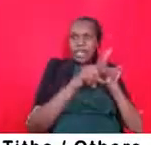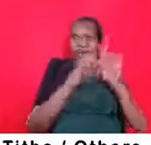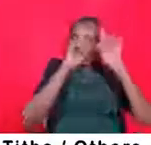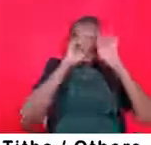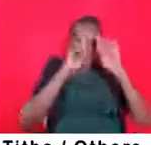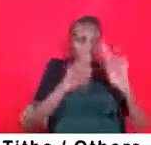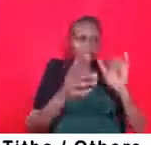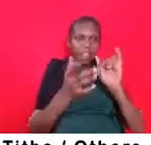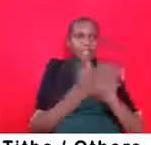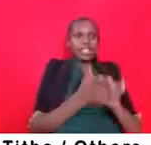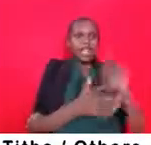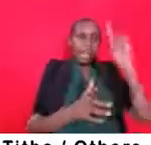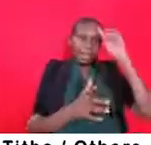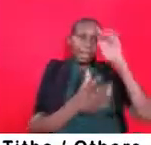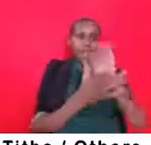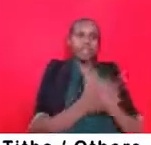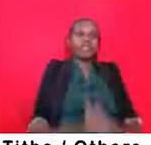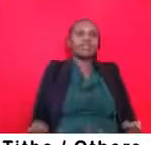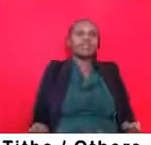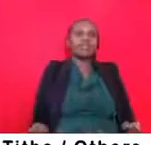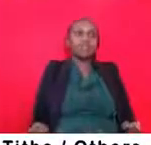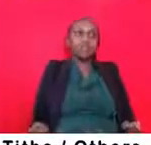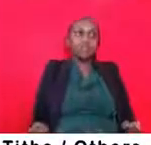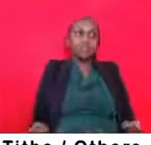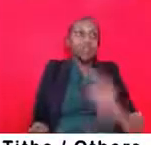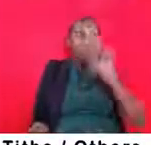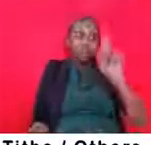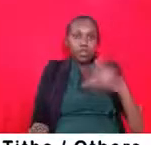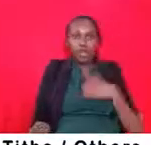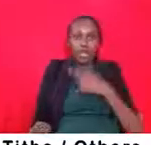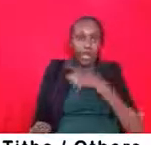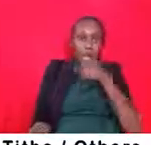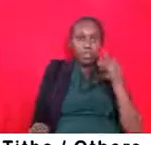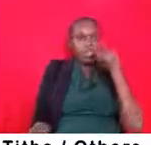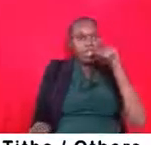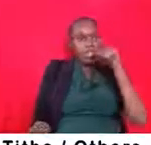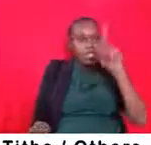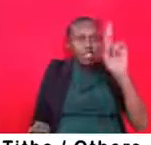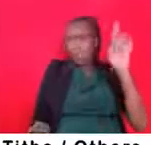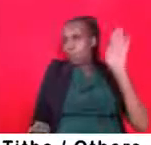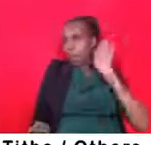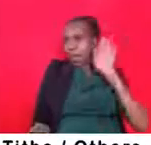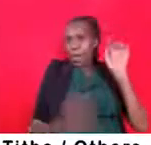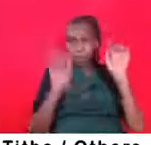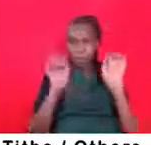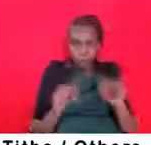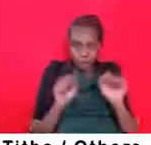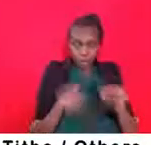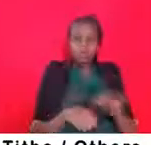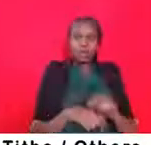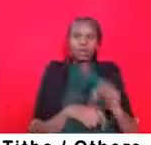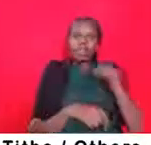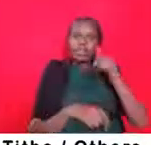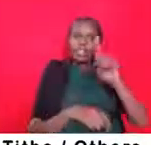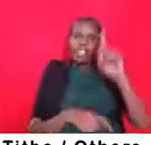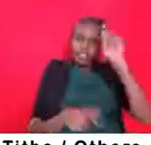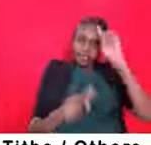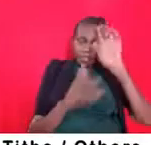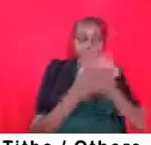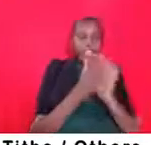kwamba nitaamini. Nitakuuliza swali, je, utatii? Je,